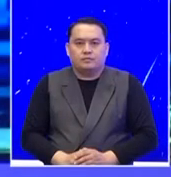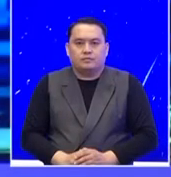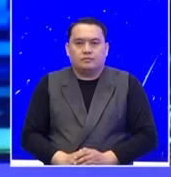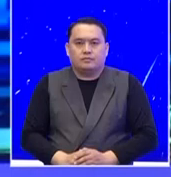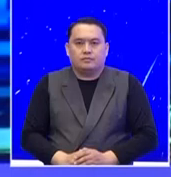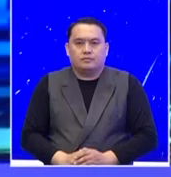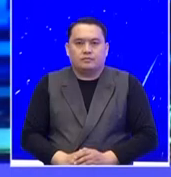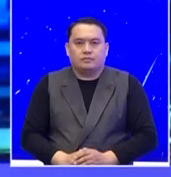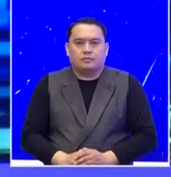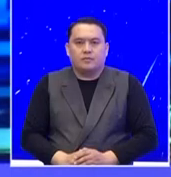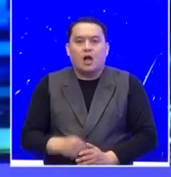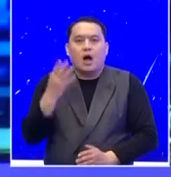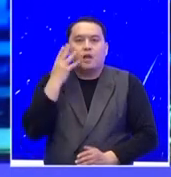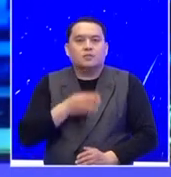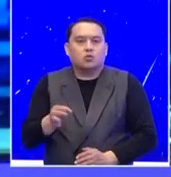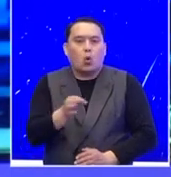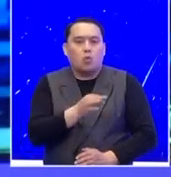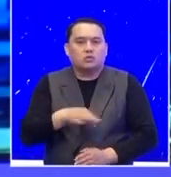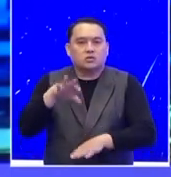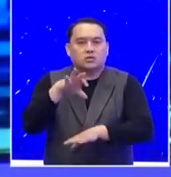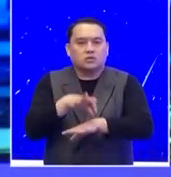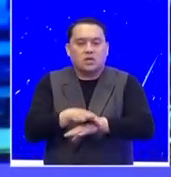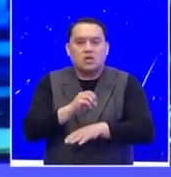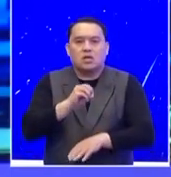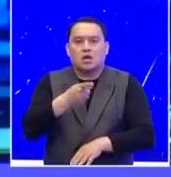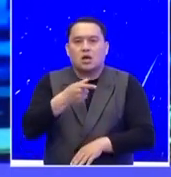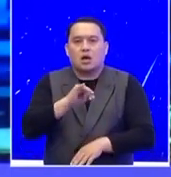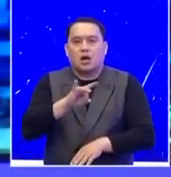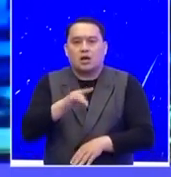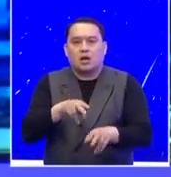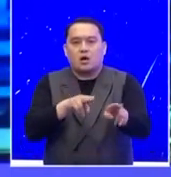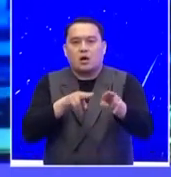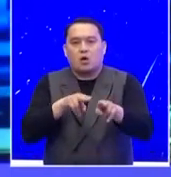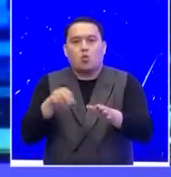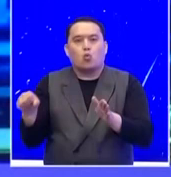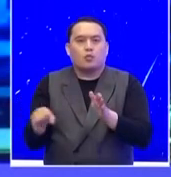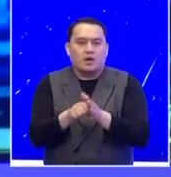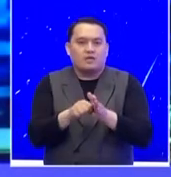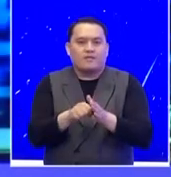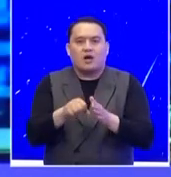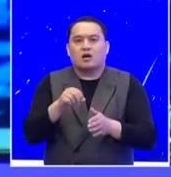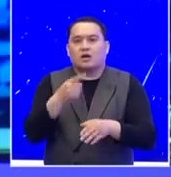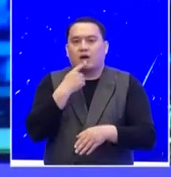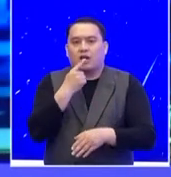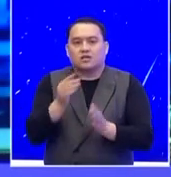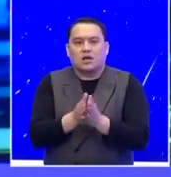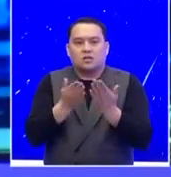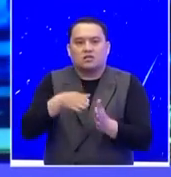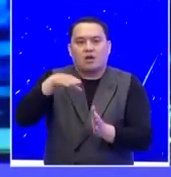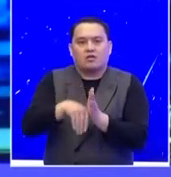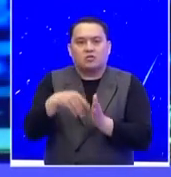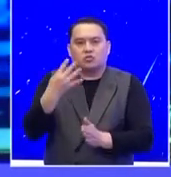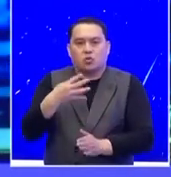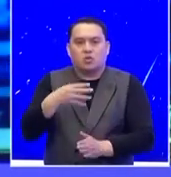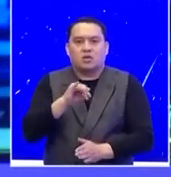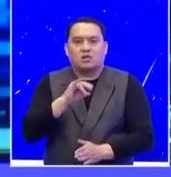Чужой среди своих. В Алматинской области задержали егеря, застрелившего краснокнижного джейрана. Подозреваемым оказался 40-летний